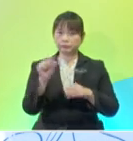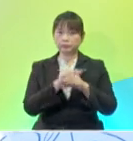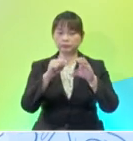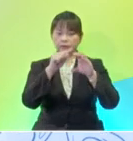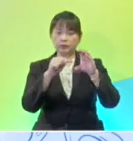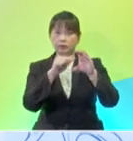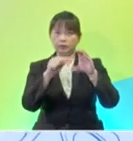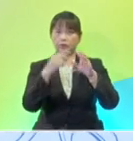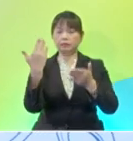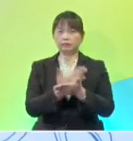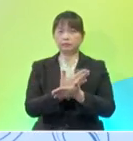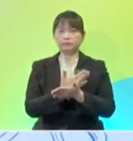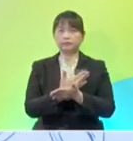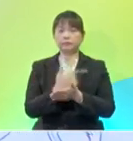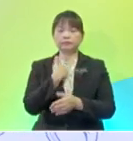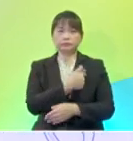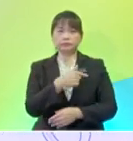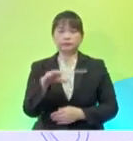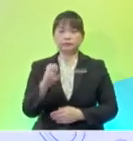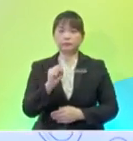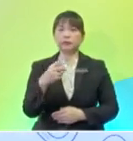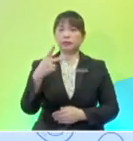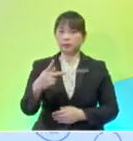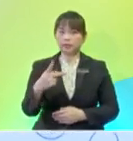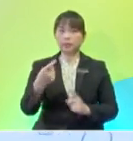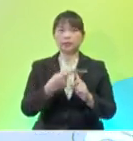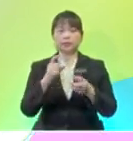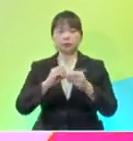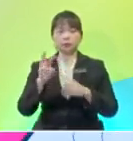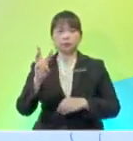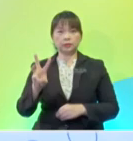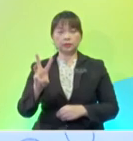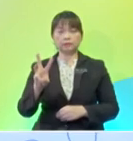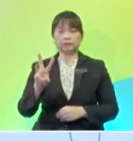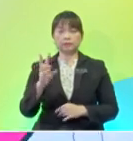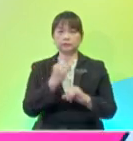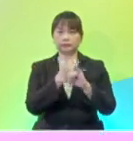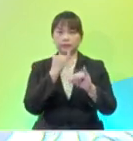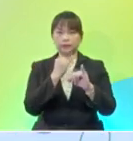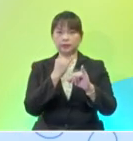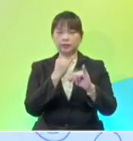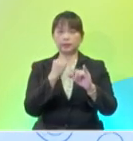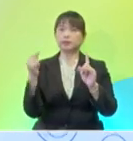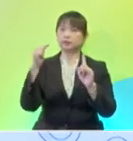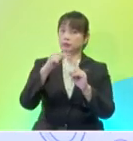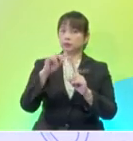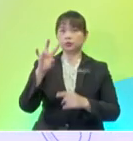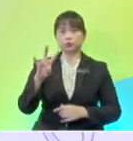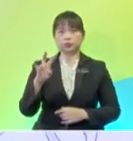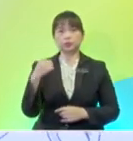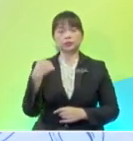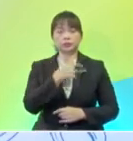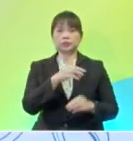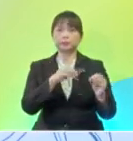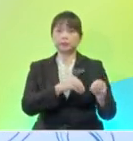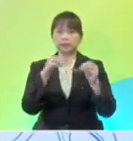kita ambil Q ambil dan kelukis dari numbuk 6 jarak ke 67 Oke kita pindahkan